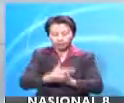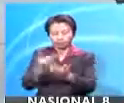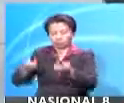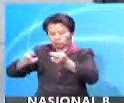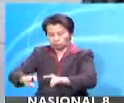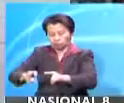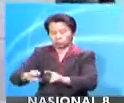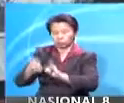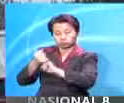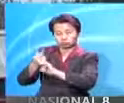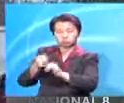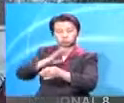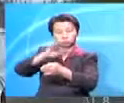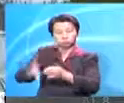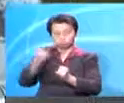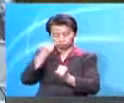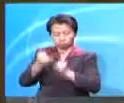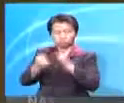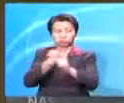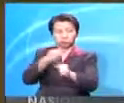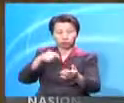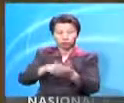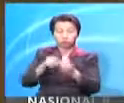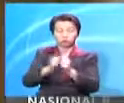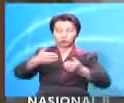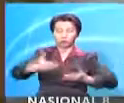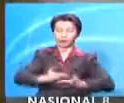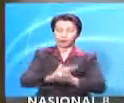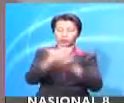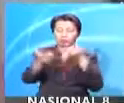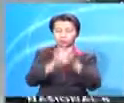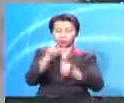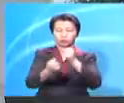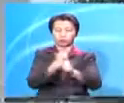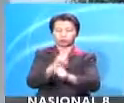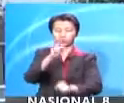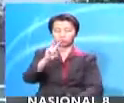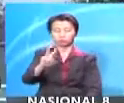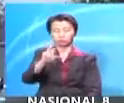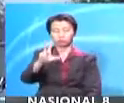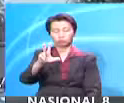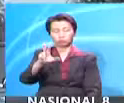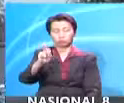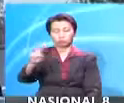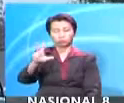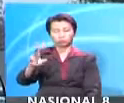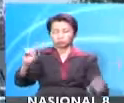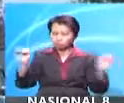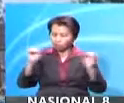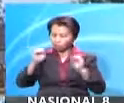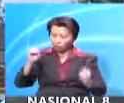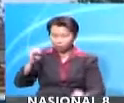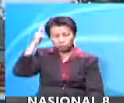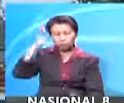konsepsi yang dijadwal Taman akhir tahun ini dengan memperbaharuinya sehingga tahun 2035 tanpa sebab Kukuh dan